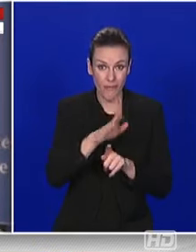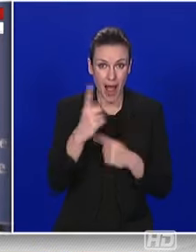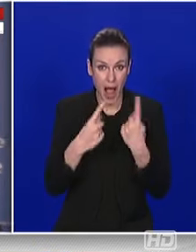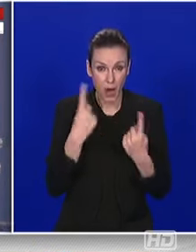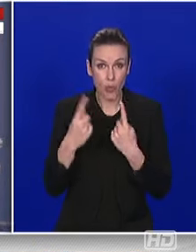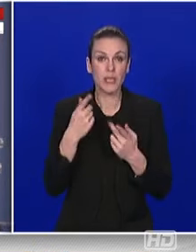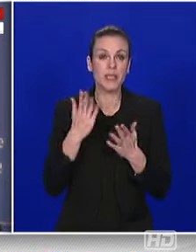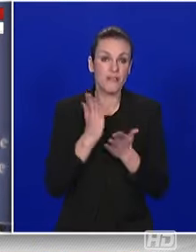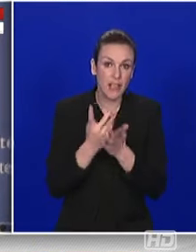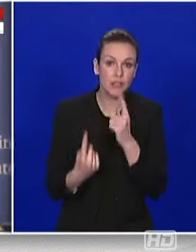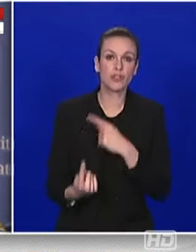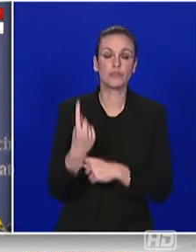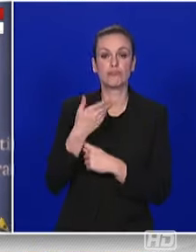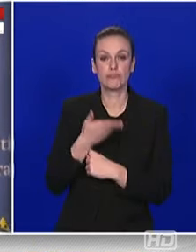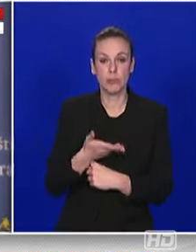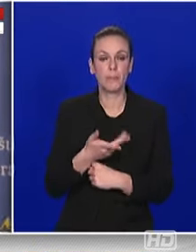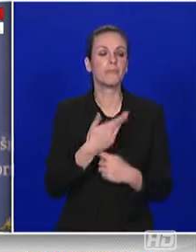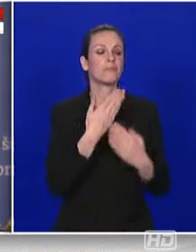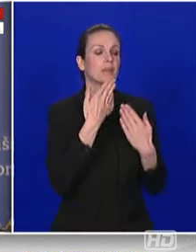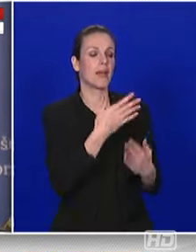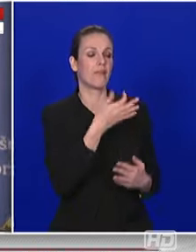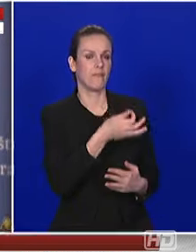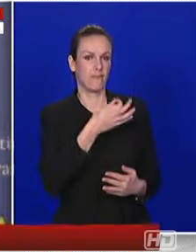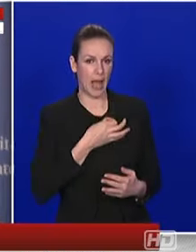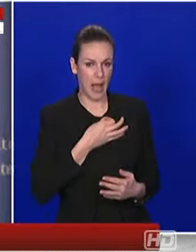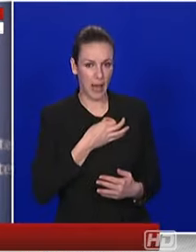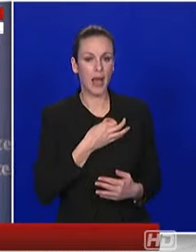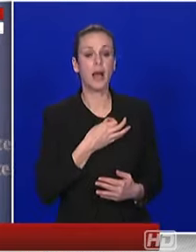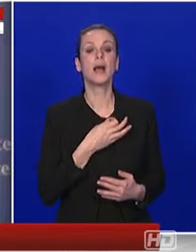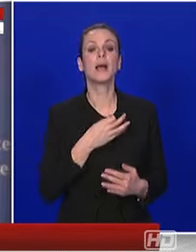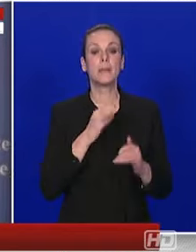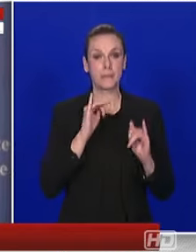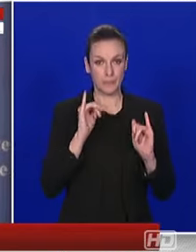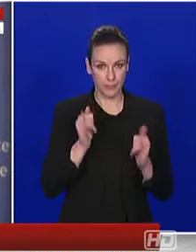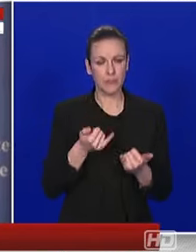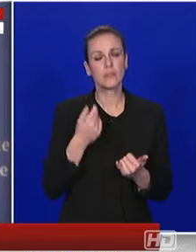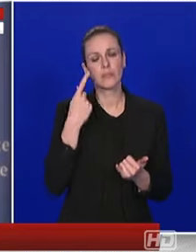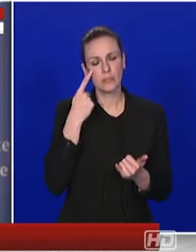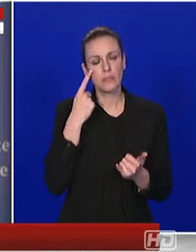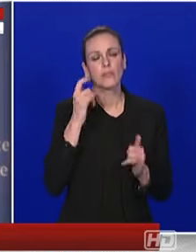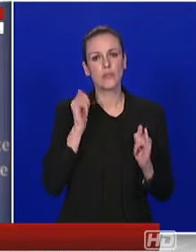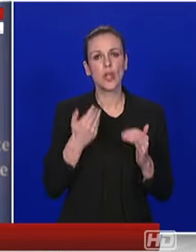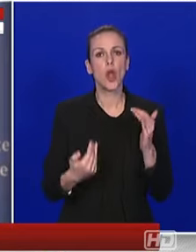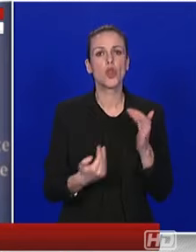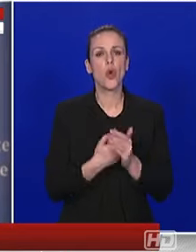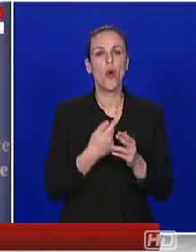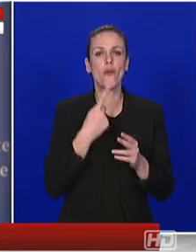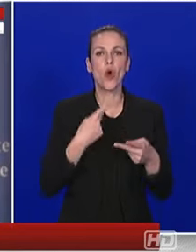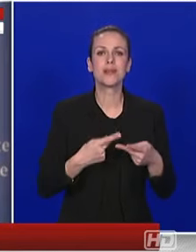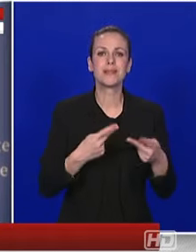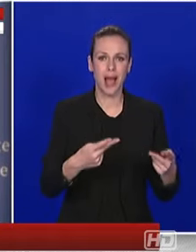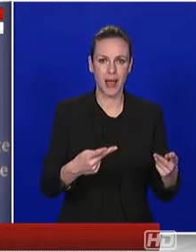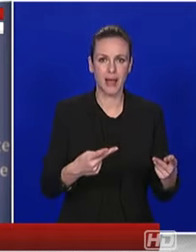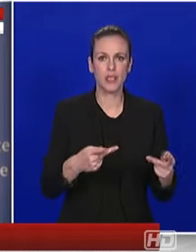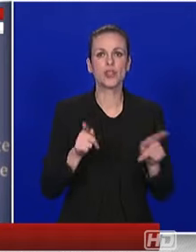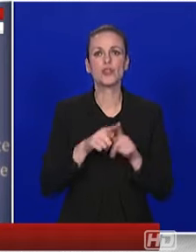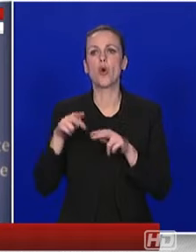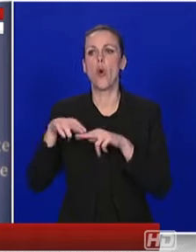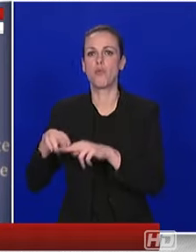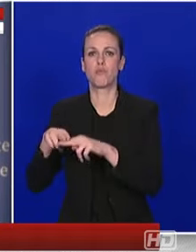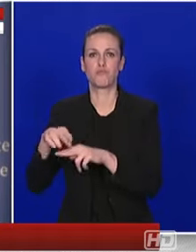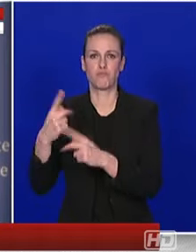toga? Hvala vam na pitanju. Dakle, izvjesno je da je broj novozaraženih, isto tako hospitaliziranih